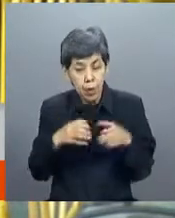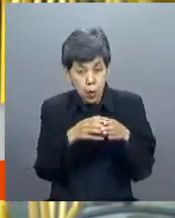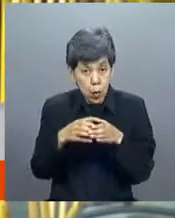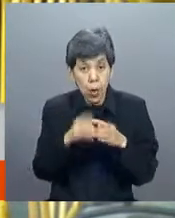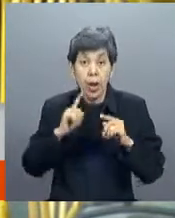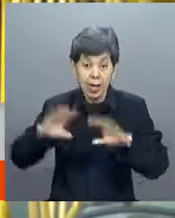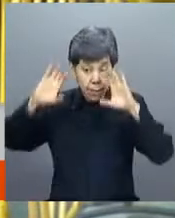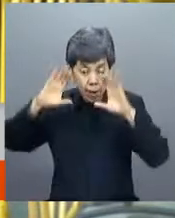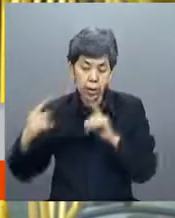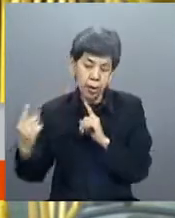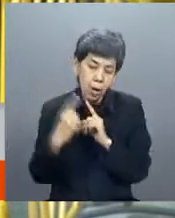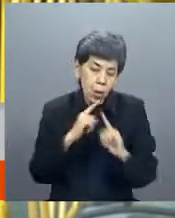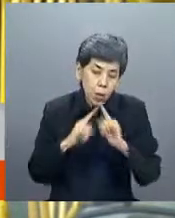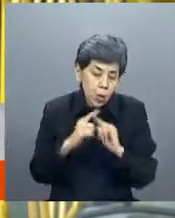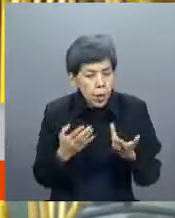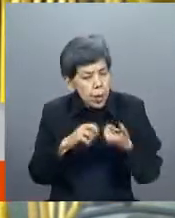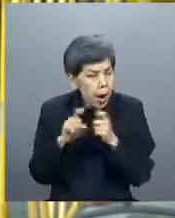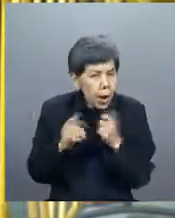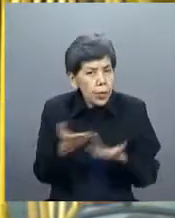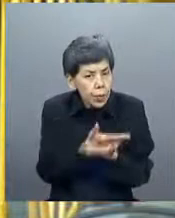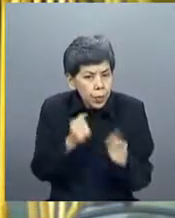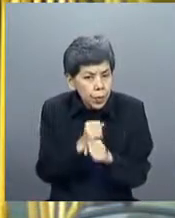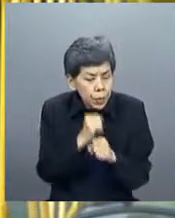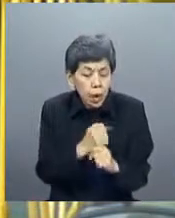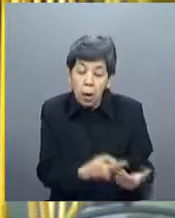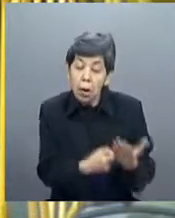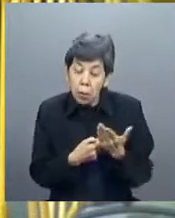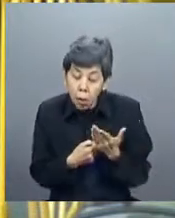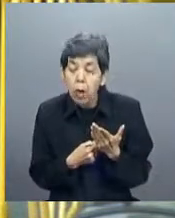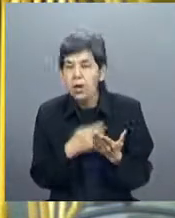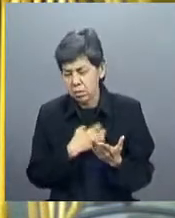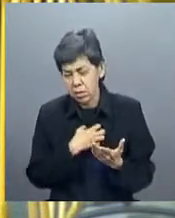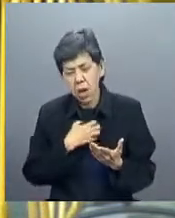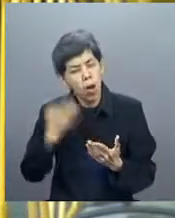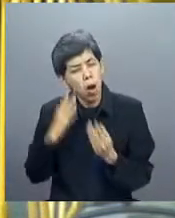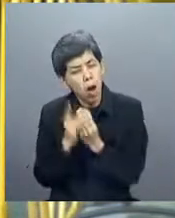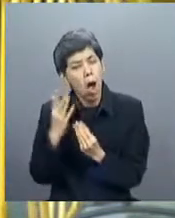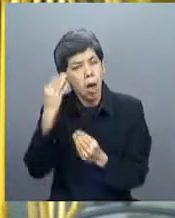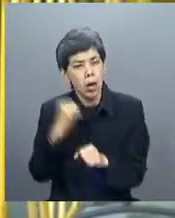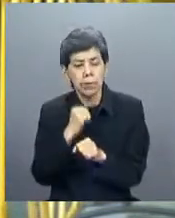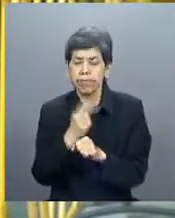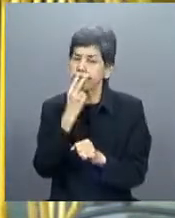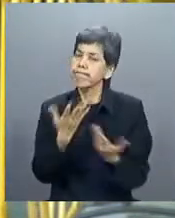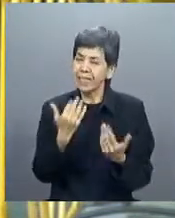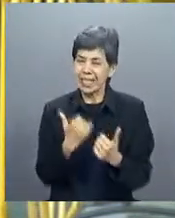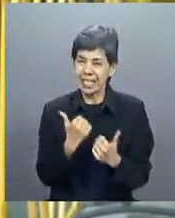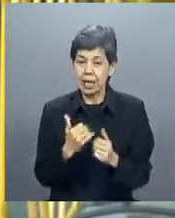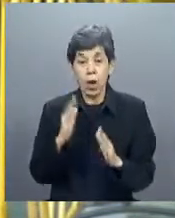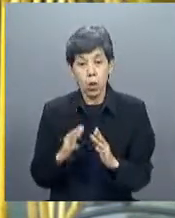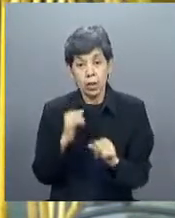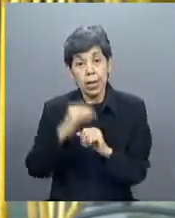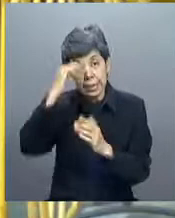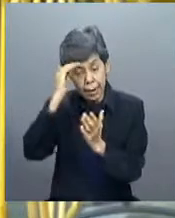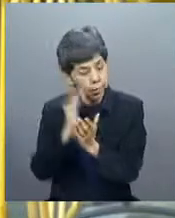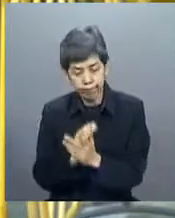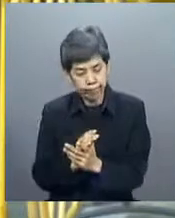ฐบาลมาพูดคุยถึงปัญหาที่เกิดขึ้นหลังข้อเรียกร้องที่เคยเรียกร้องไปเมื่อหลายสัปดาห์ก่อนไม่เป็นผลและเจ้าหน้าที่ตำรว